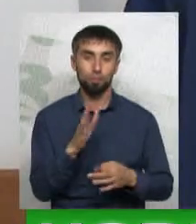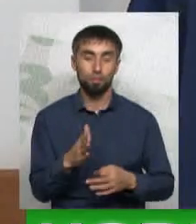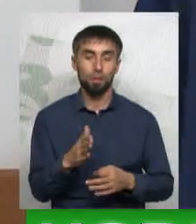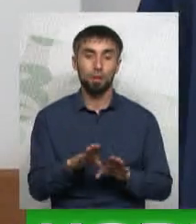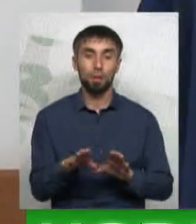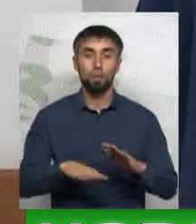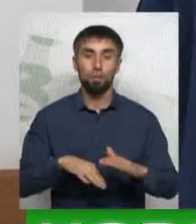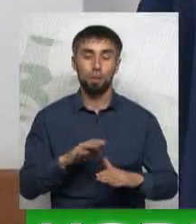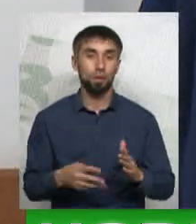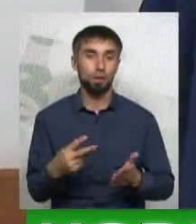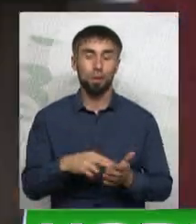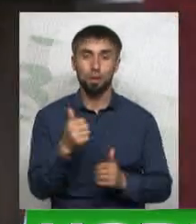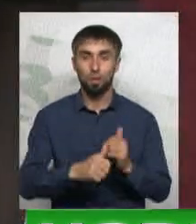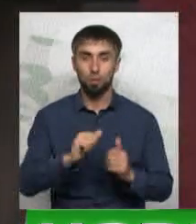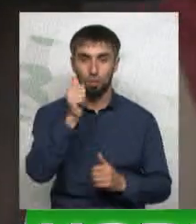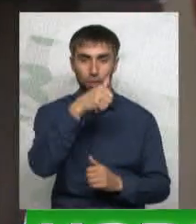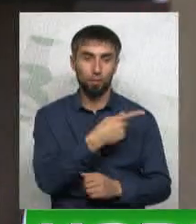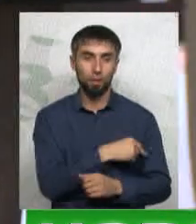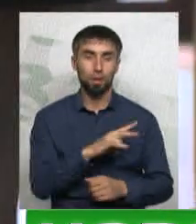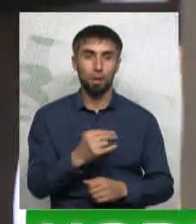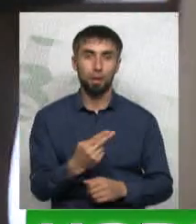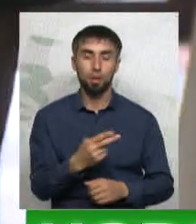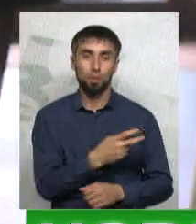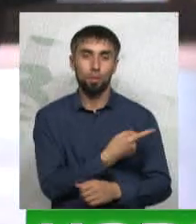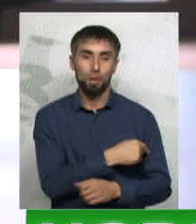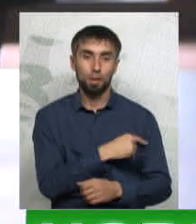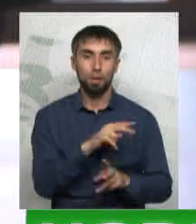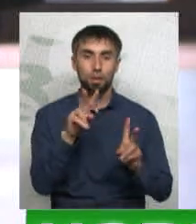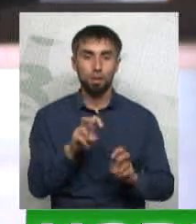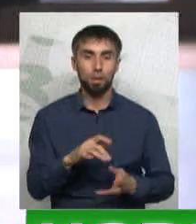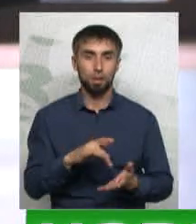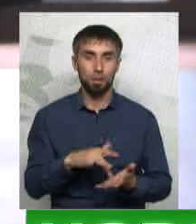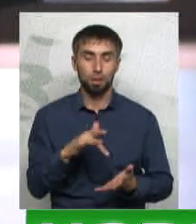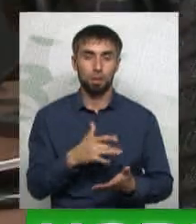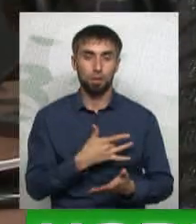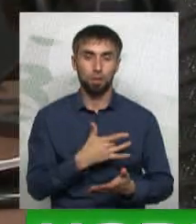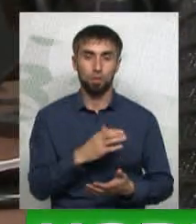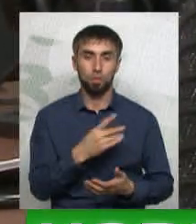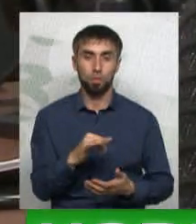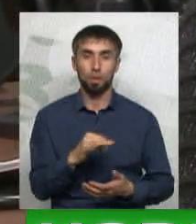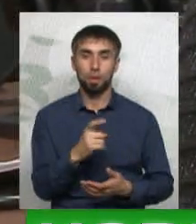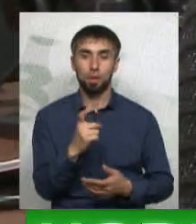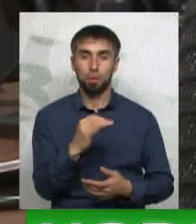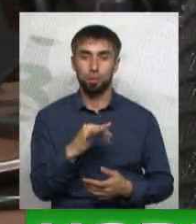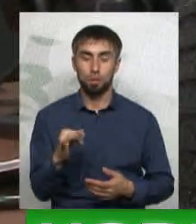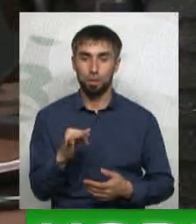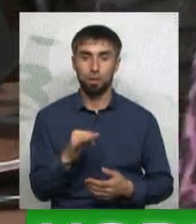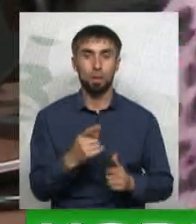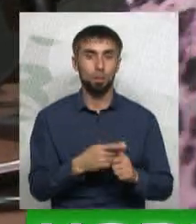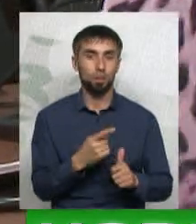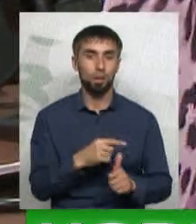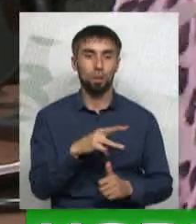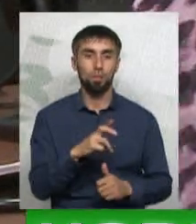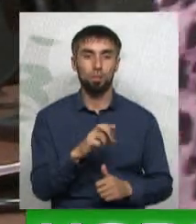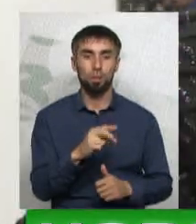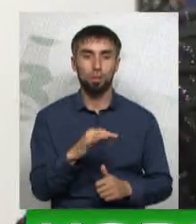такая практика стала ежегодной. Врачи Национального медицинского исследовательского центра сердечно-сосудистой хирургии имени Бакулева